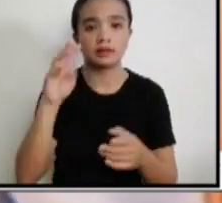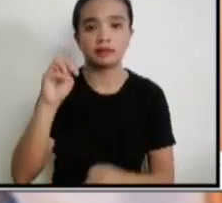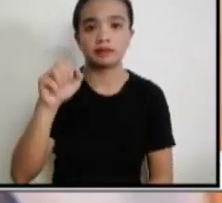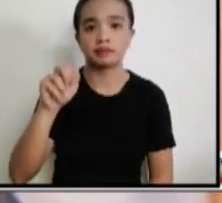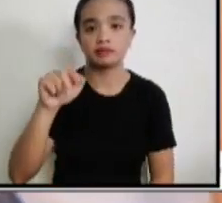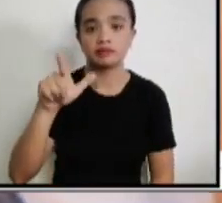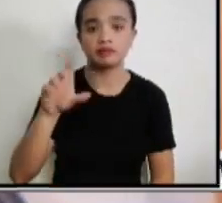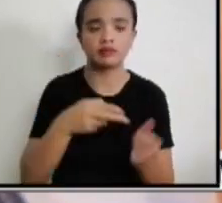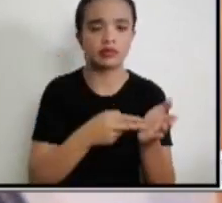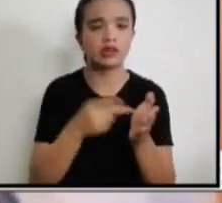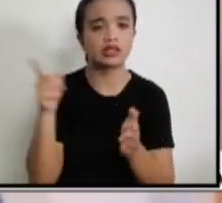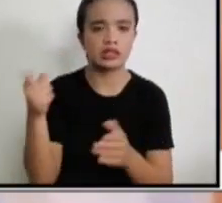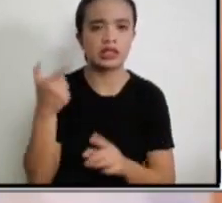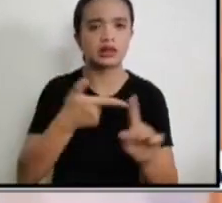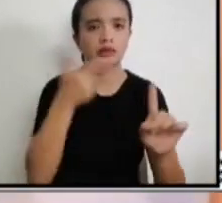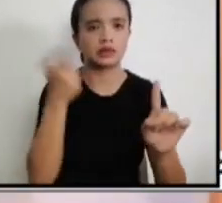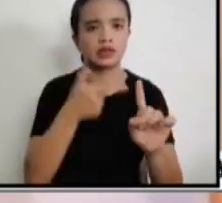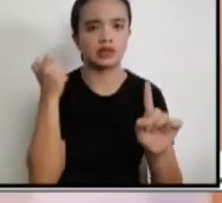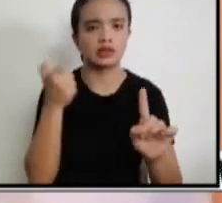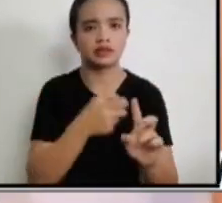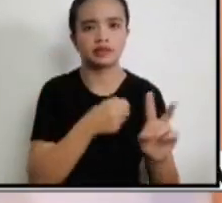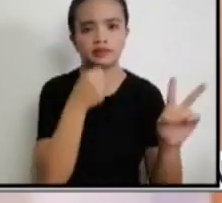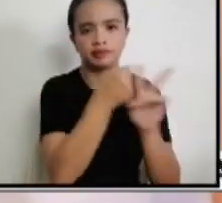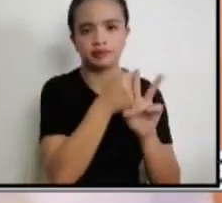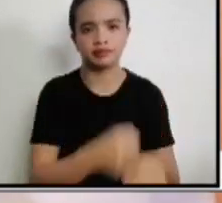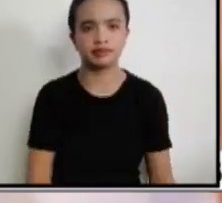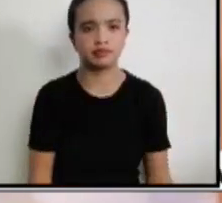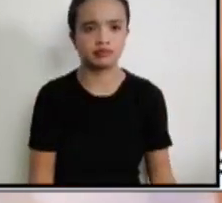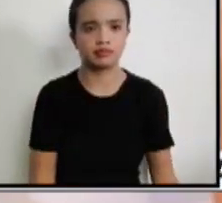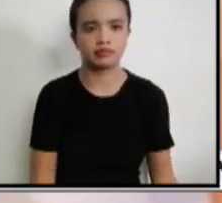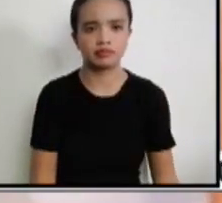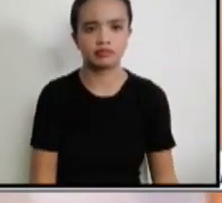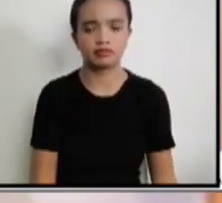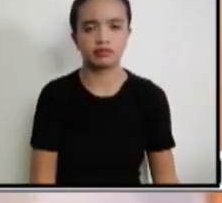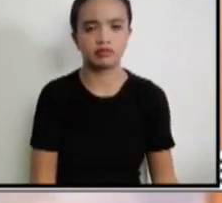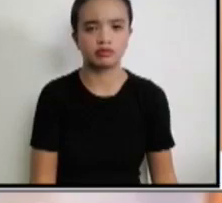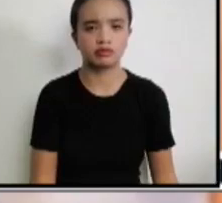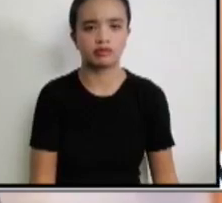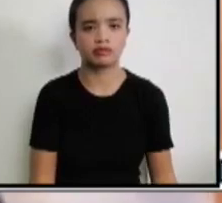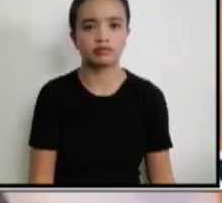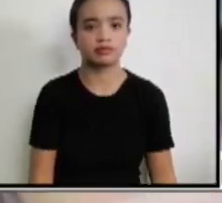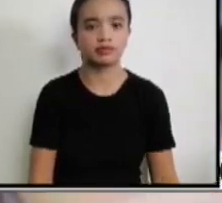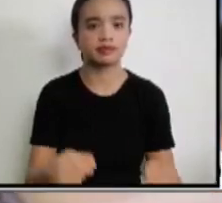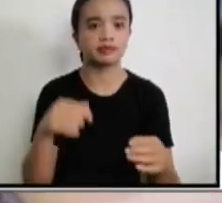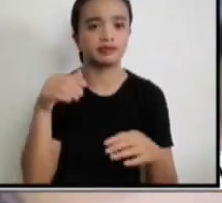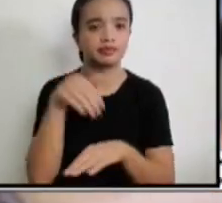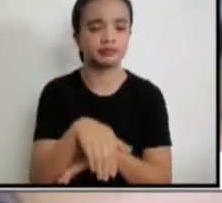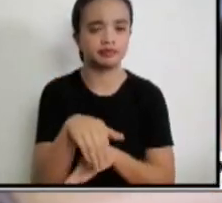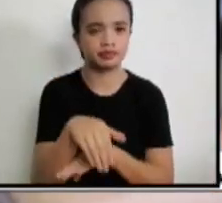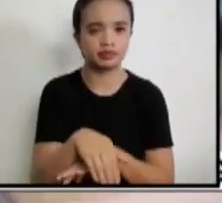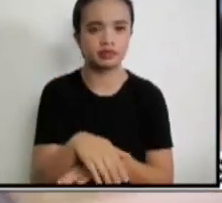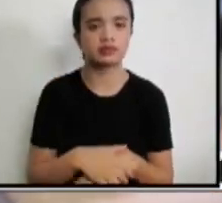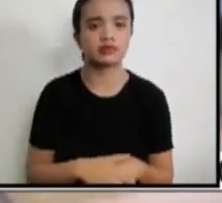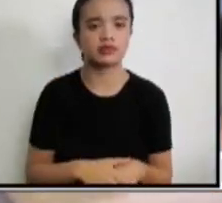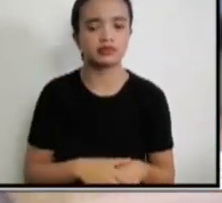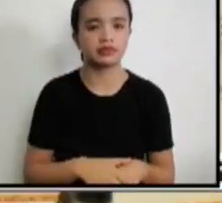ang bumaril sa biktima. Namunari rin po yung dahil na puro po bumatay na.